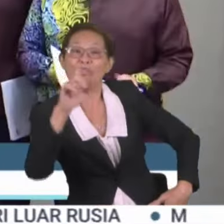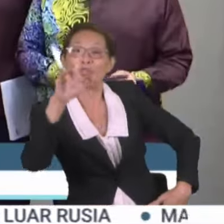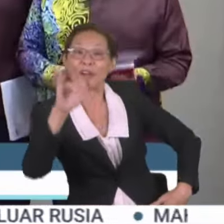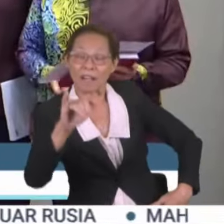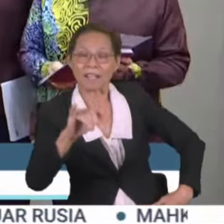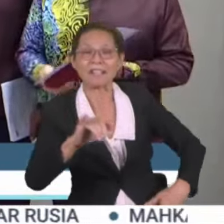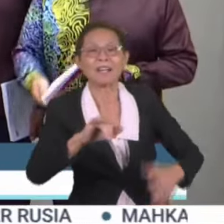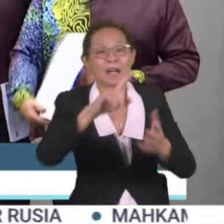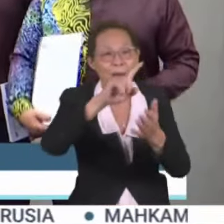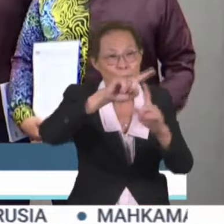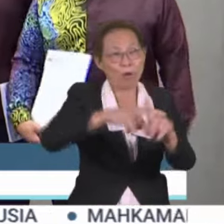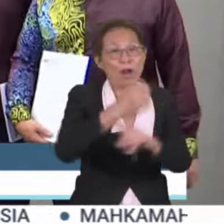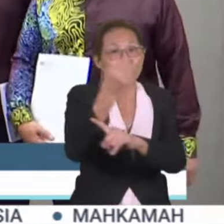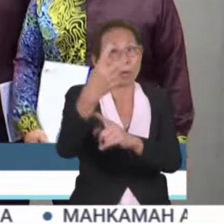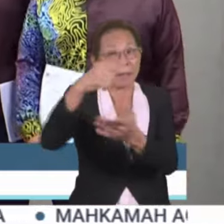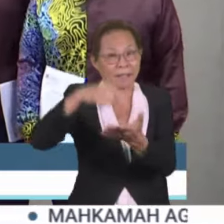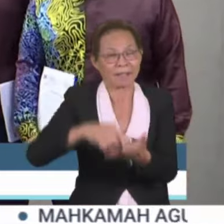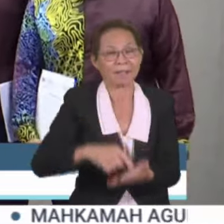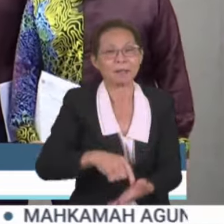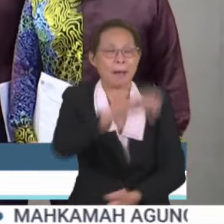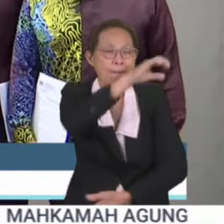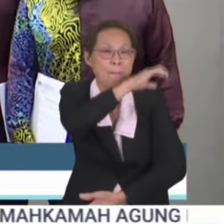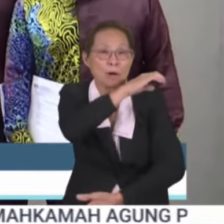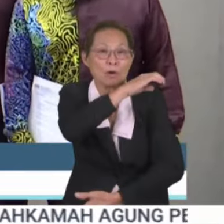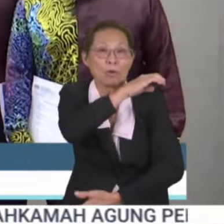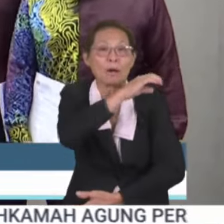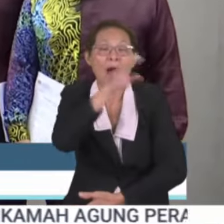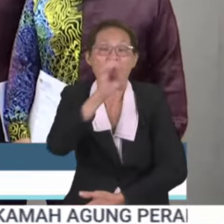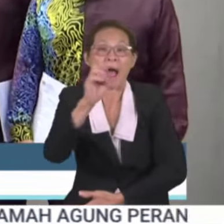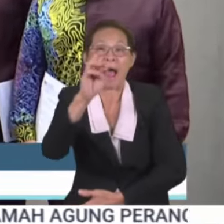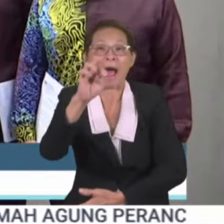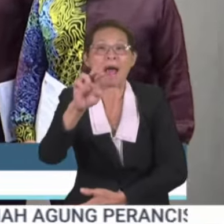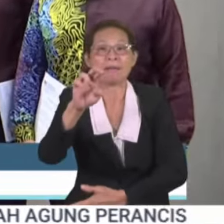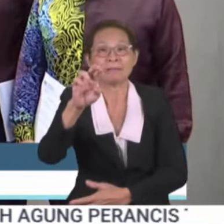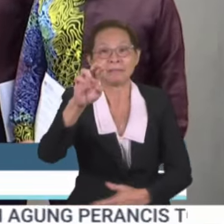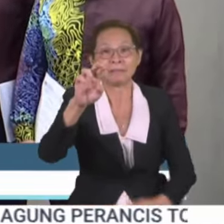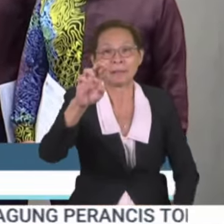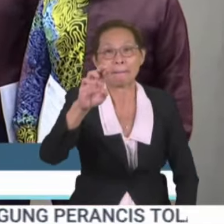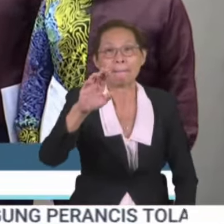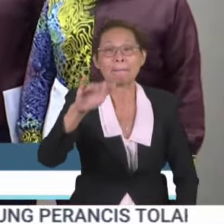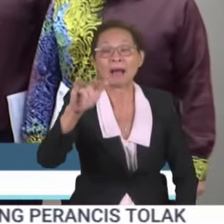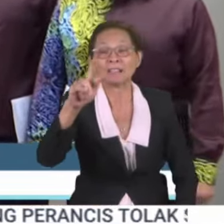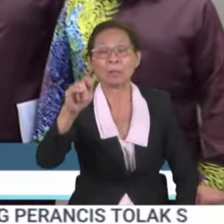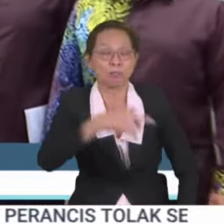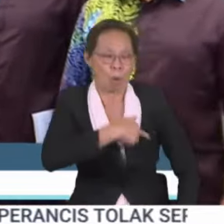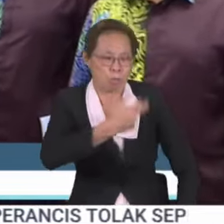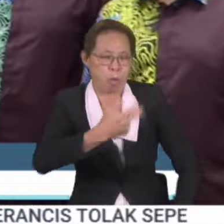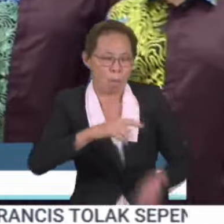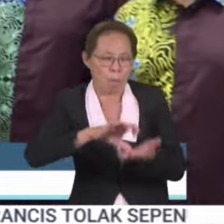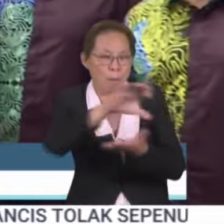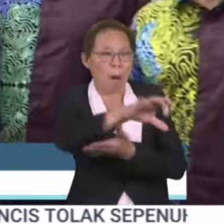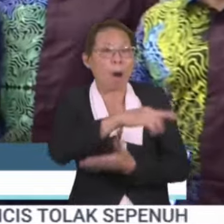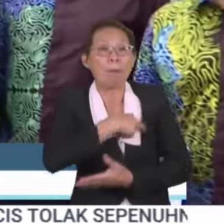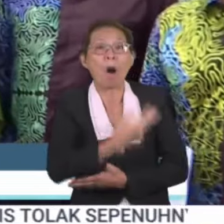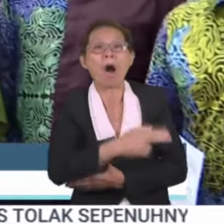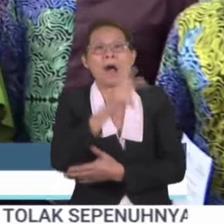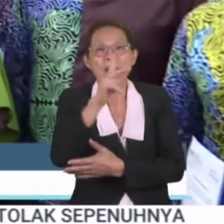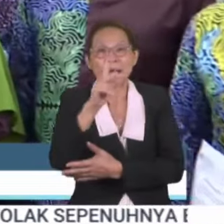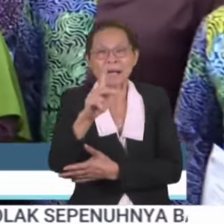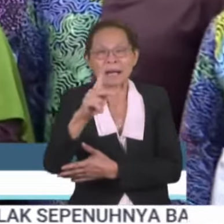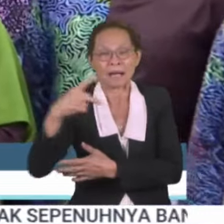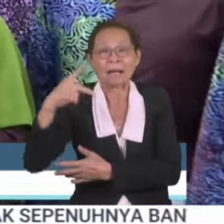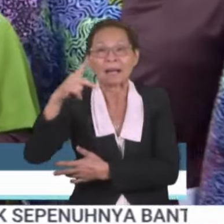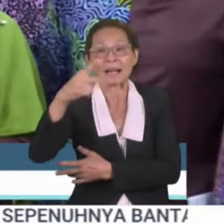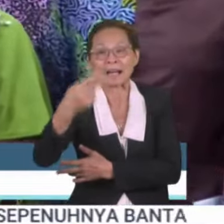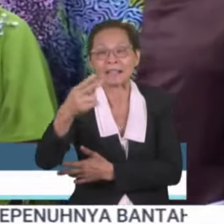ini pengerusinya Datuk Mas ermyati shamsuddin berkata ia susulan kerugian pelaburan oleh Khazanah nasional berhad